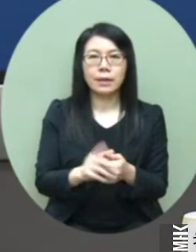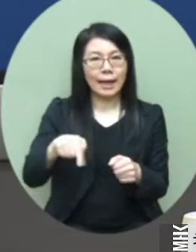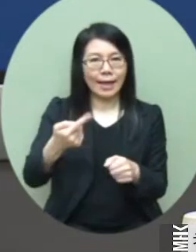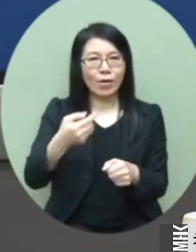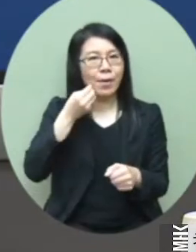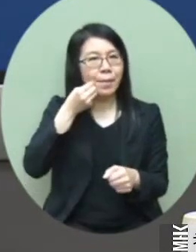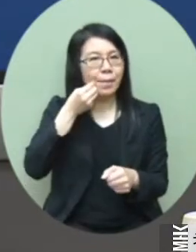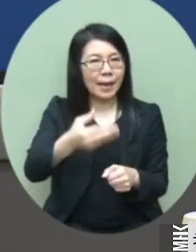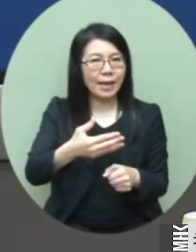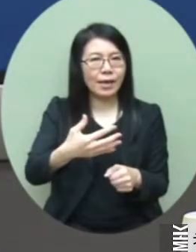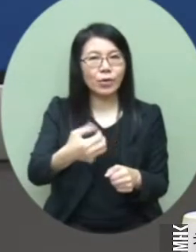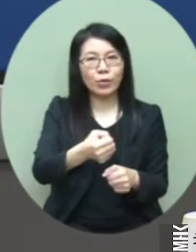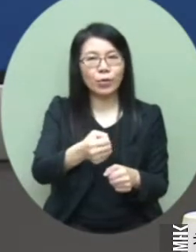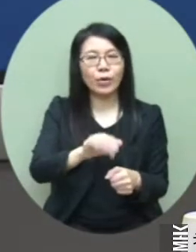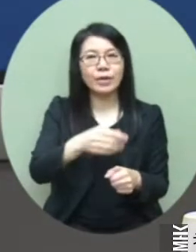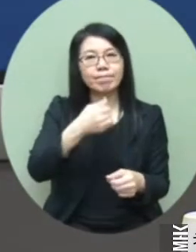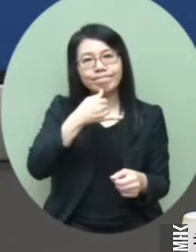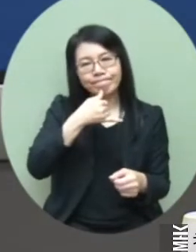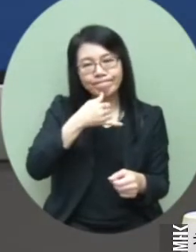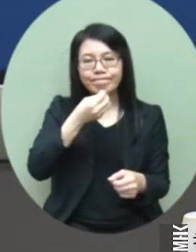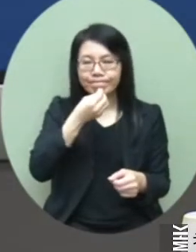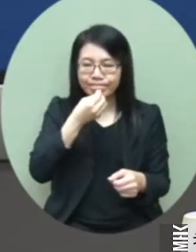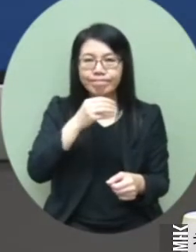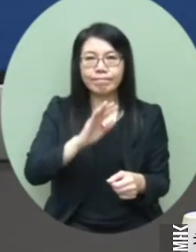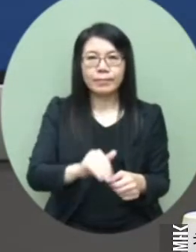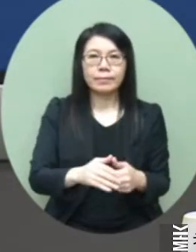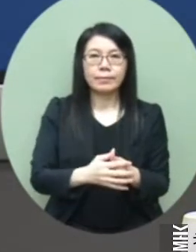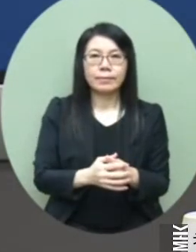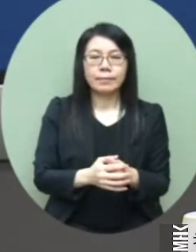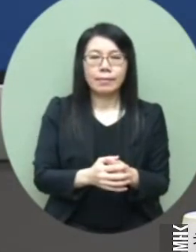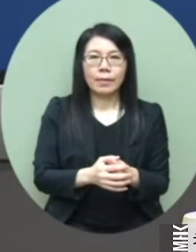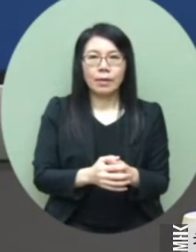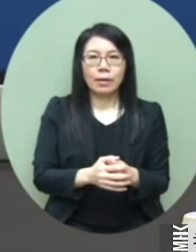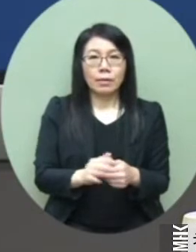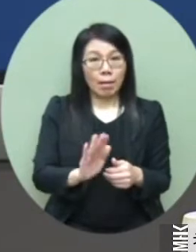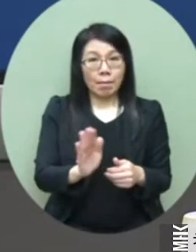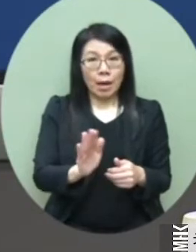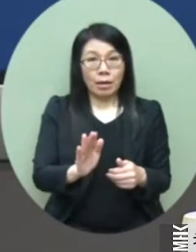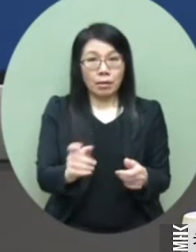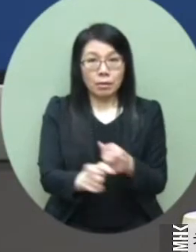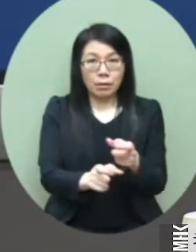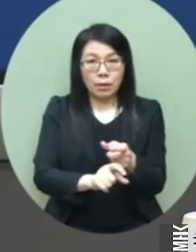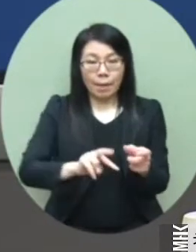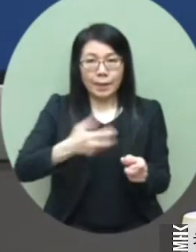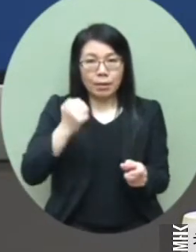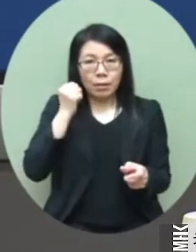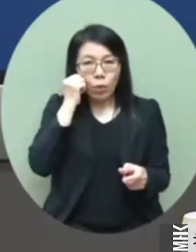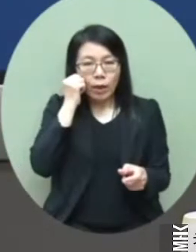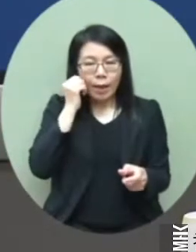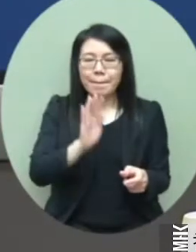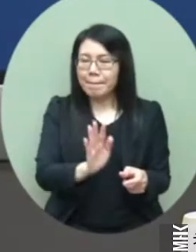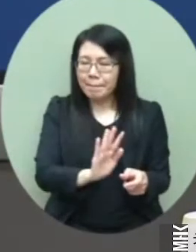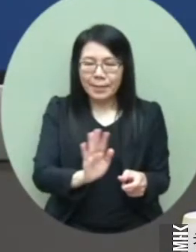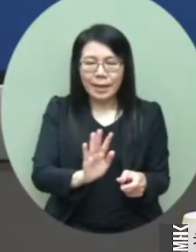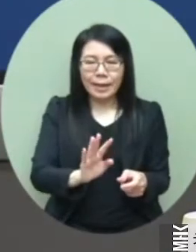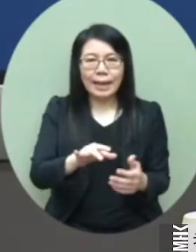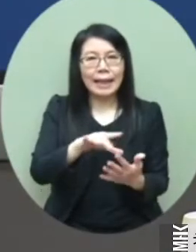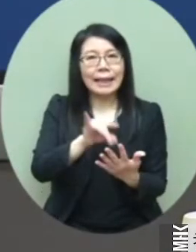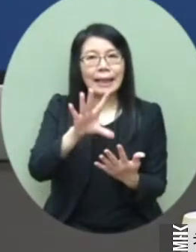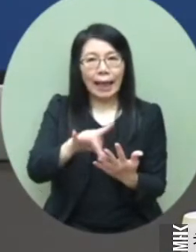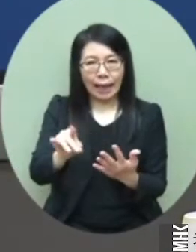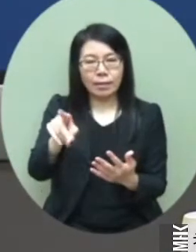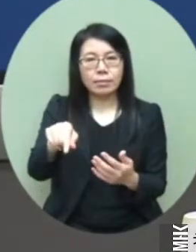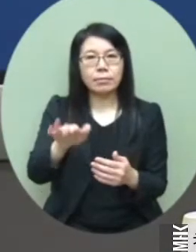外嘅對待啦嚇。但係唔係一個令到佢嘅營運更加困難，所以係一個選擇俾佢去